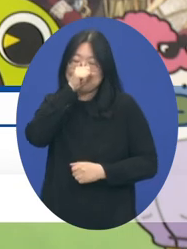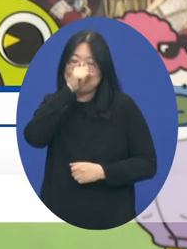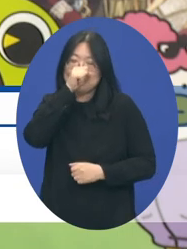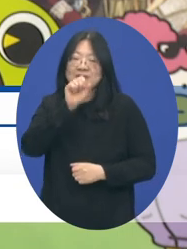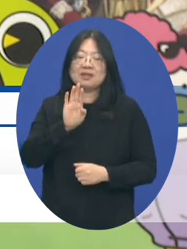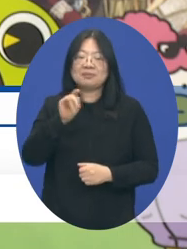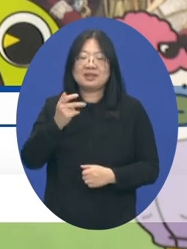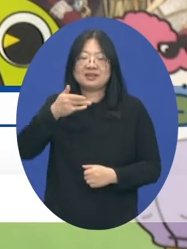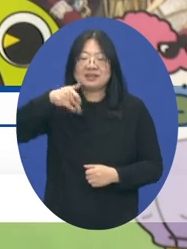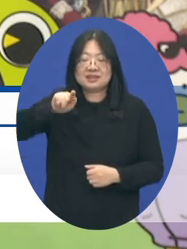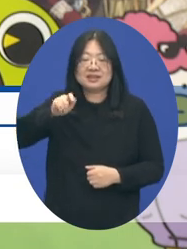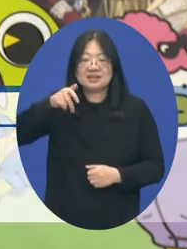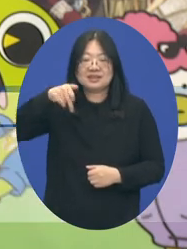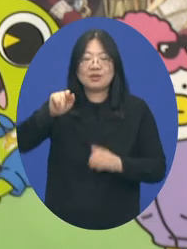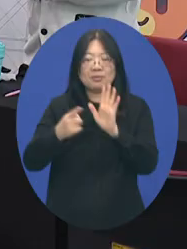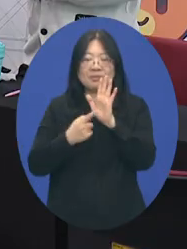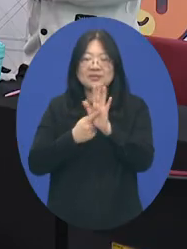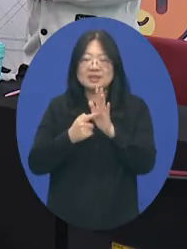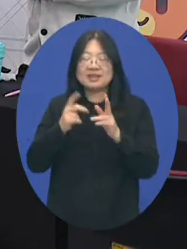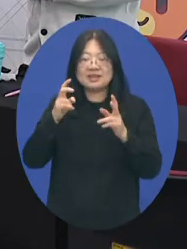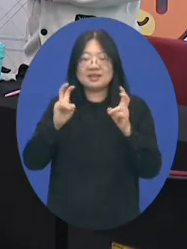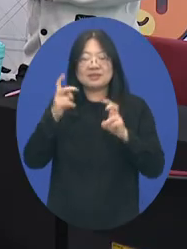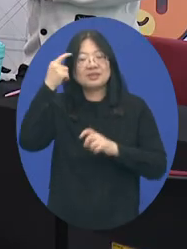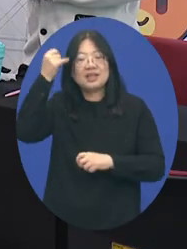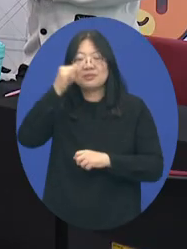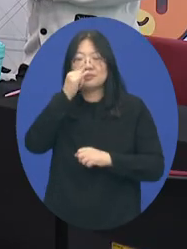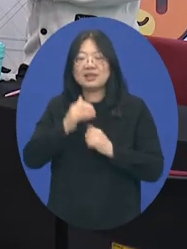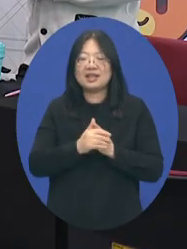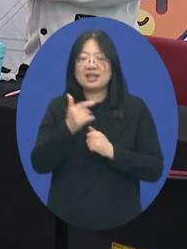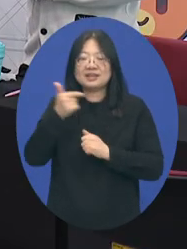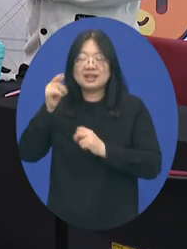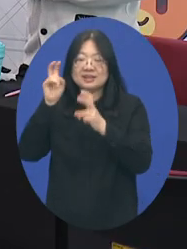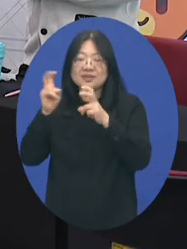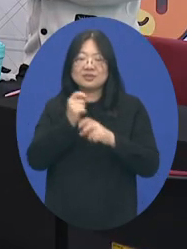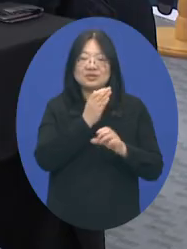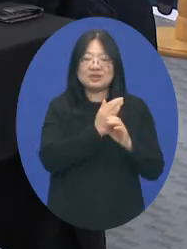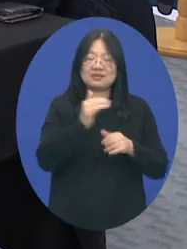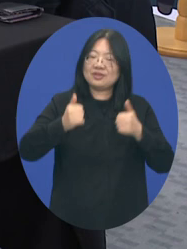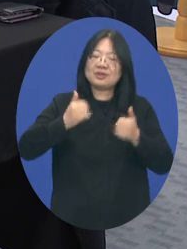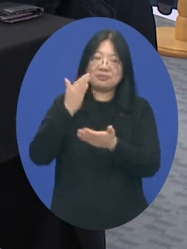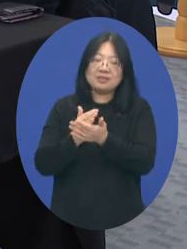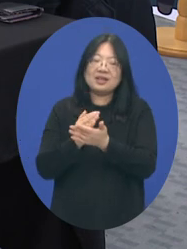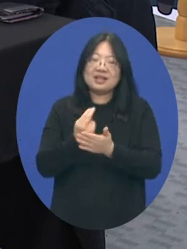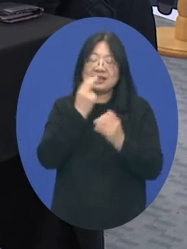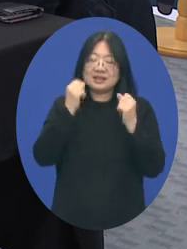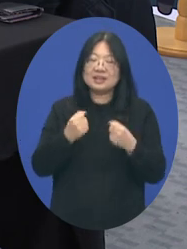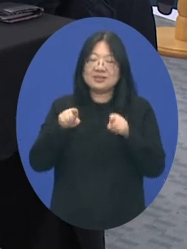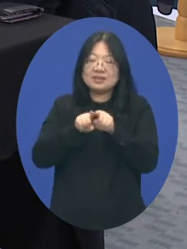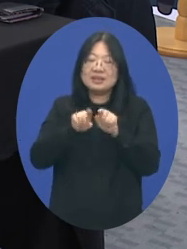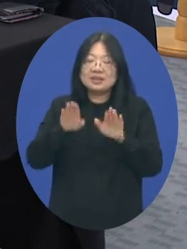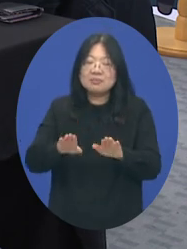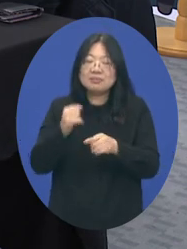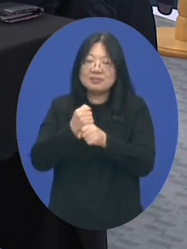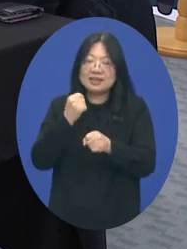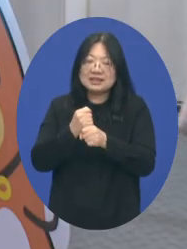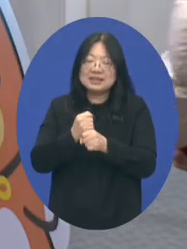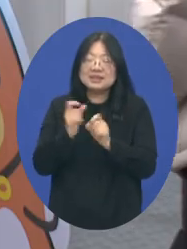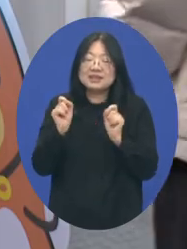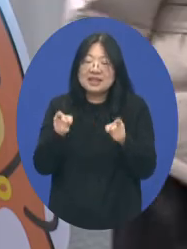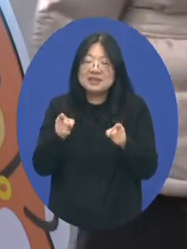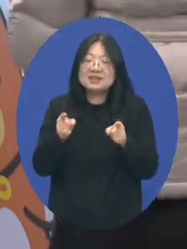케이스라고 생각합니다. 대기업과 중소기업이 경쟁 관계에서 벗어나 상생하며 경쟁력을 높인 이번